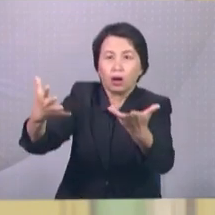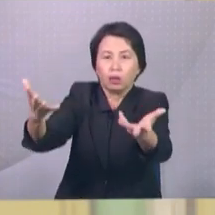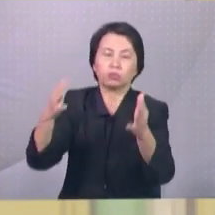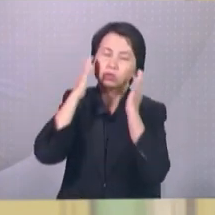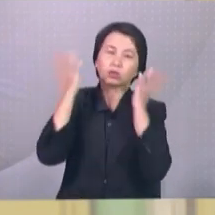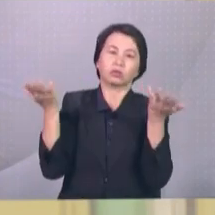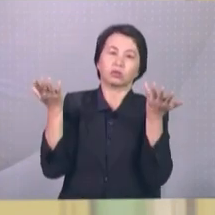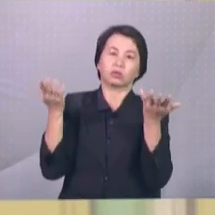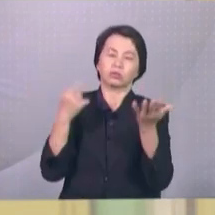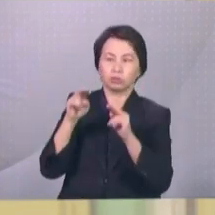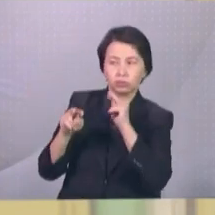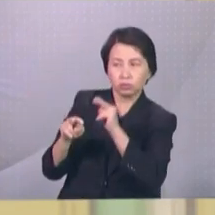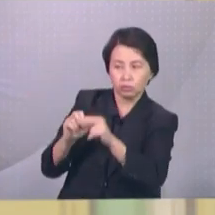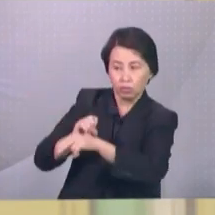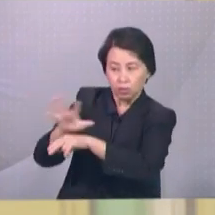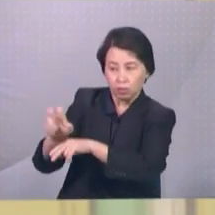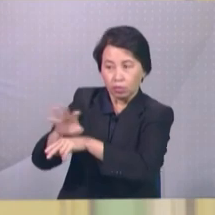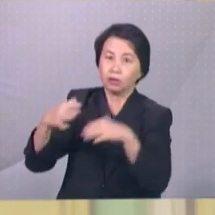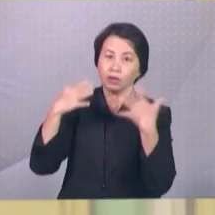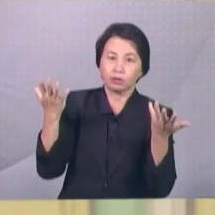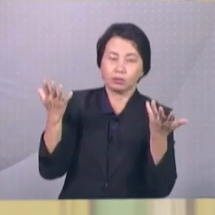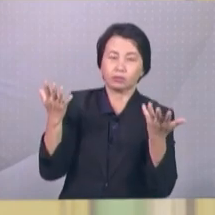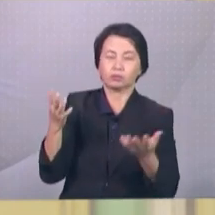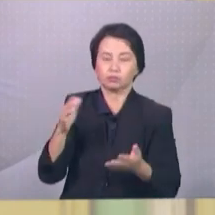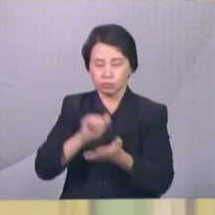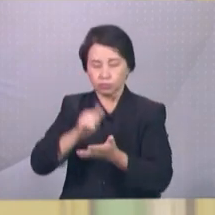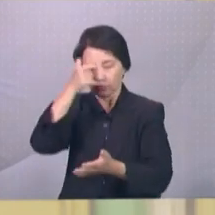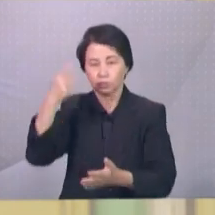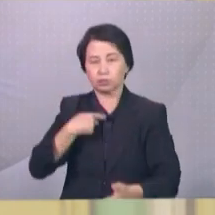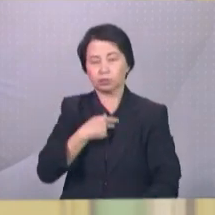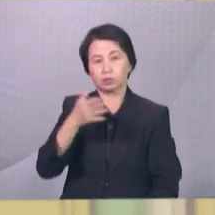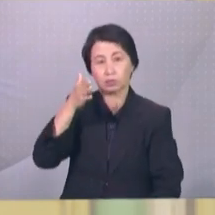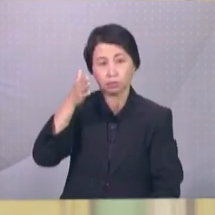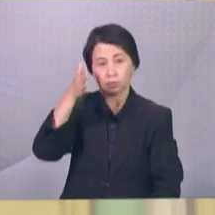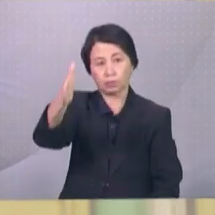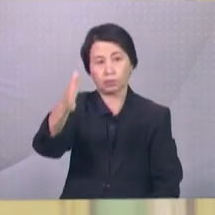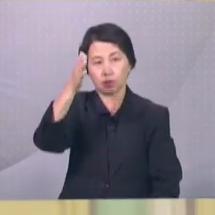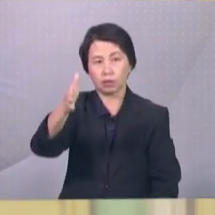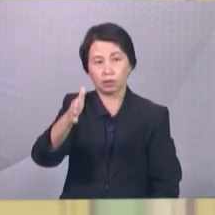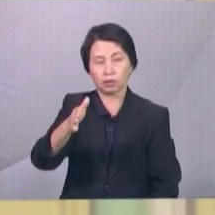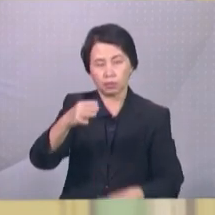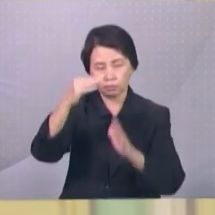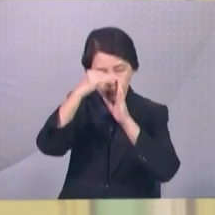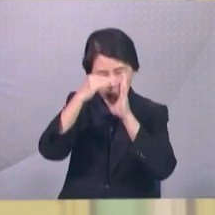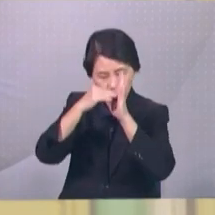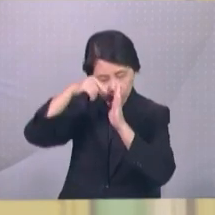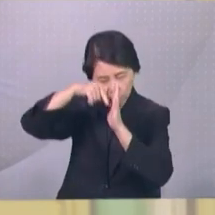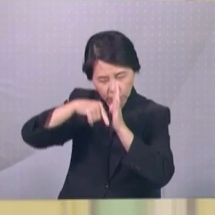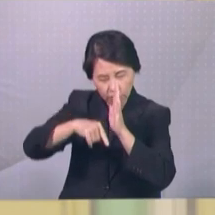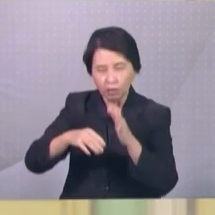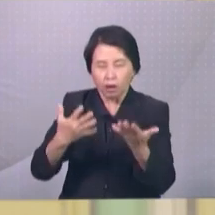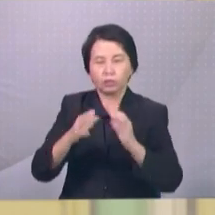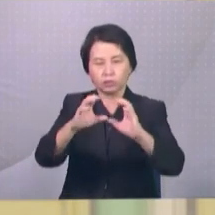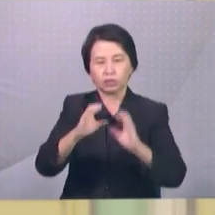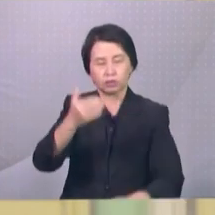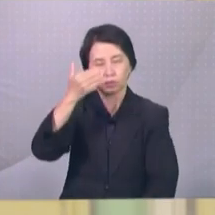ke hari, meneliti dan melihat sesuatu perkara itu, dan oleh yang demikian kita akan terperincikan bagaimana